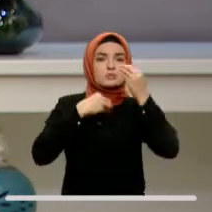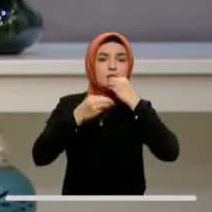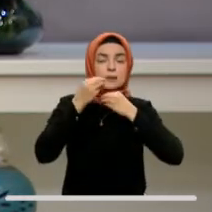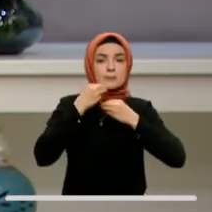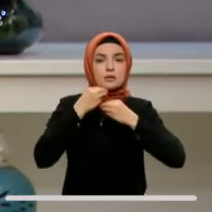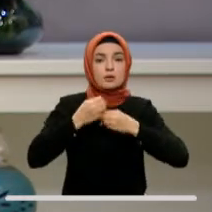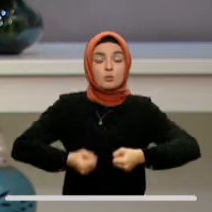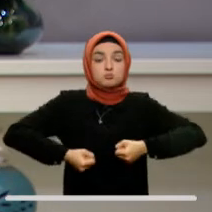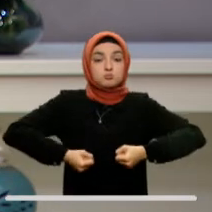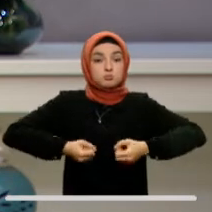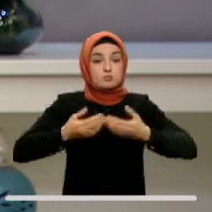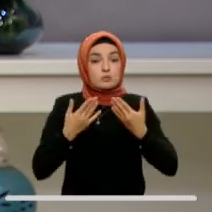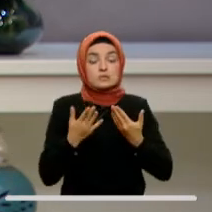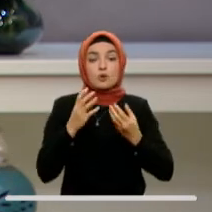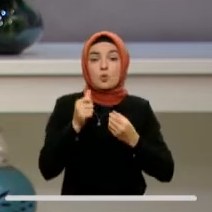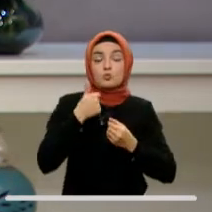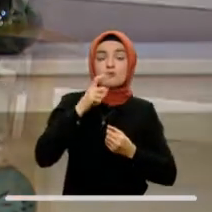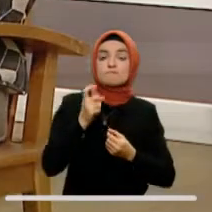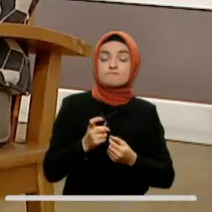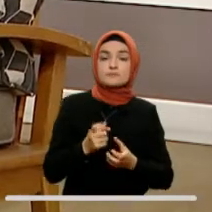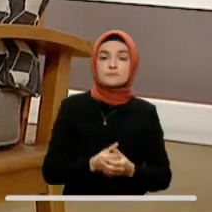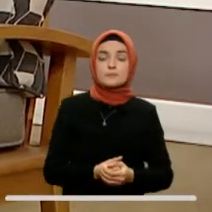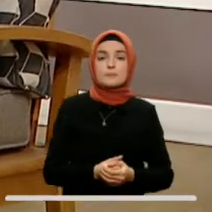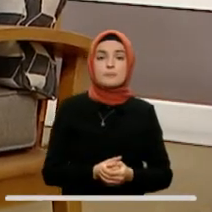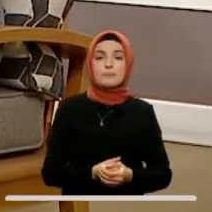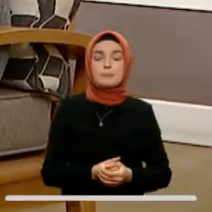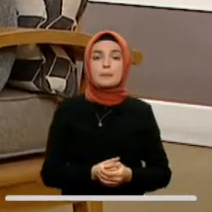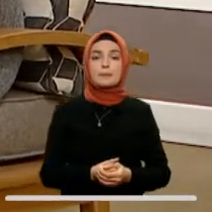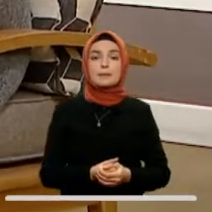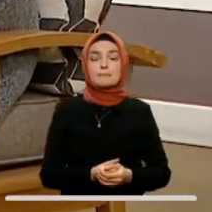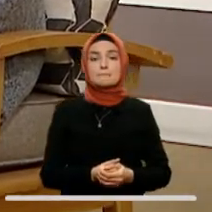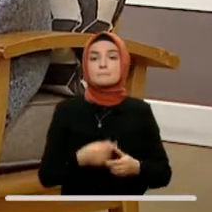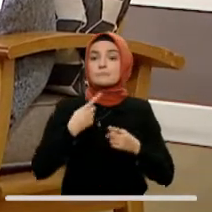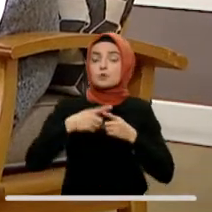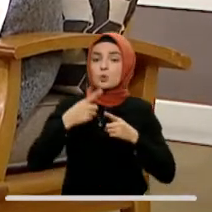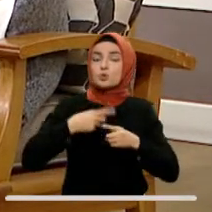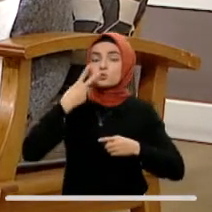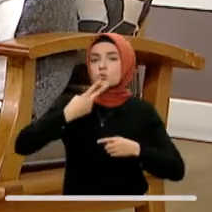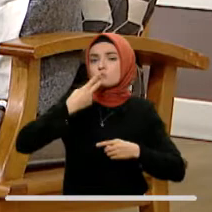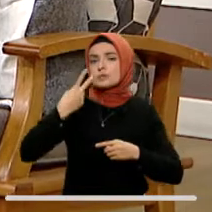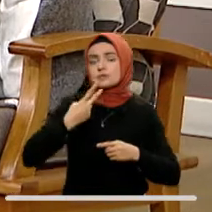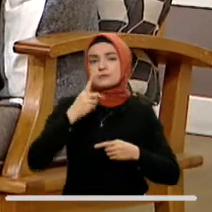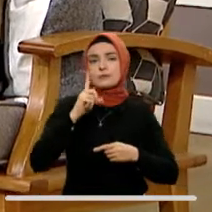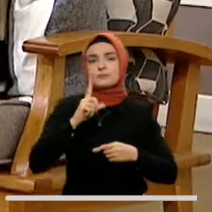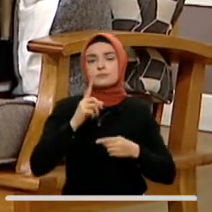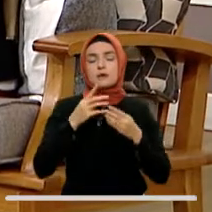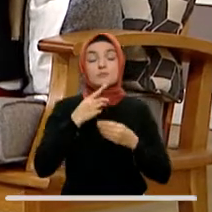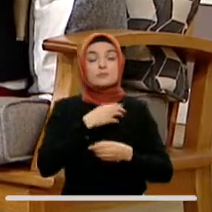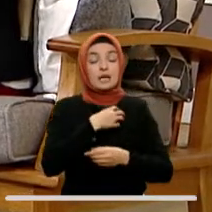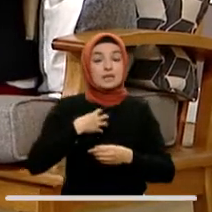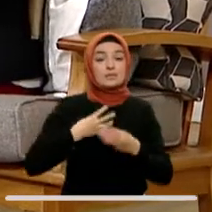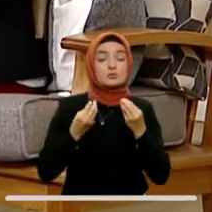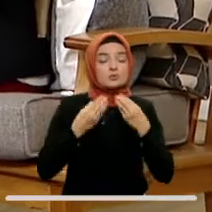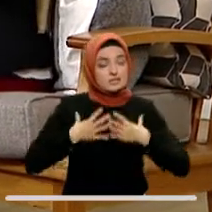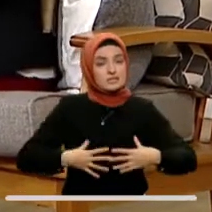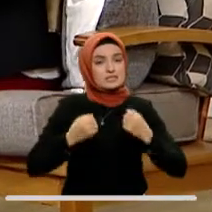kaymaları noktasında ne kadar önemli? Bir kere ortak dil konuşmaları lazım. Mesela işte anne çocuğun çok sağlıklı beslenmesini istiyor ya da